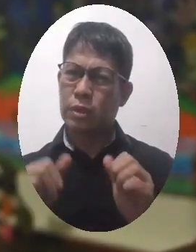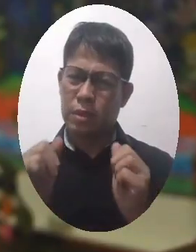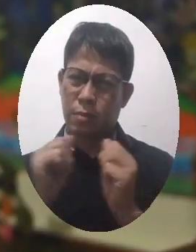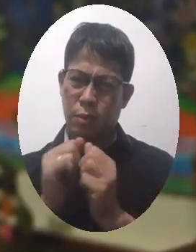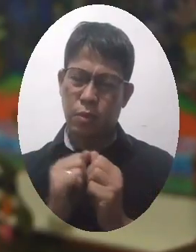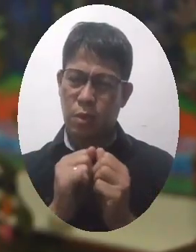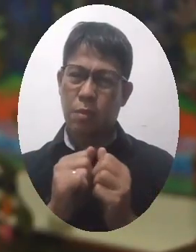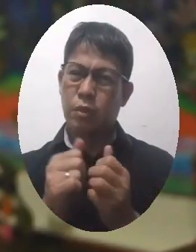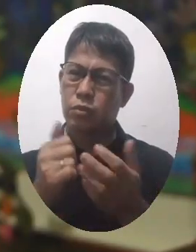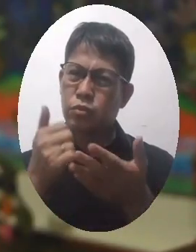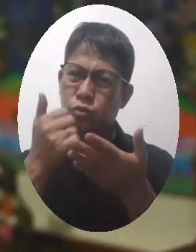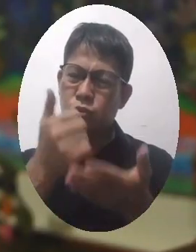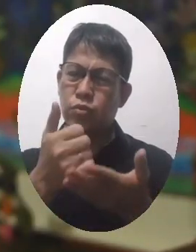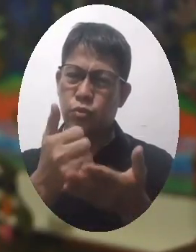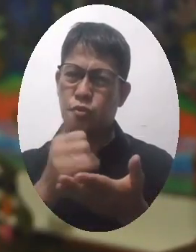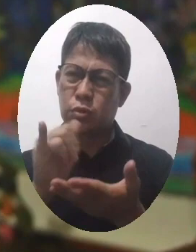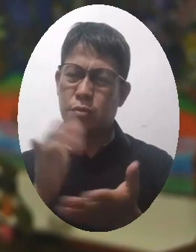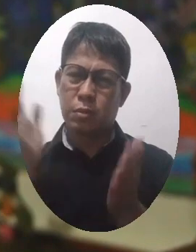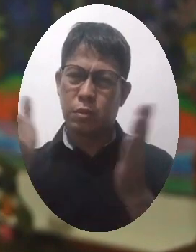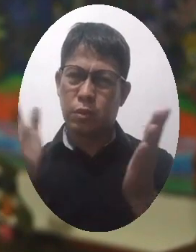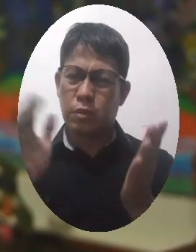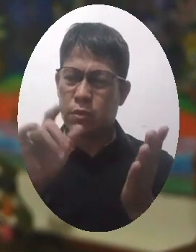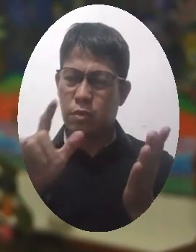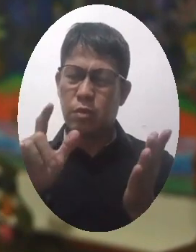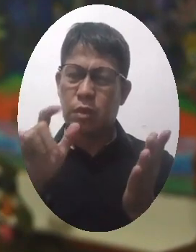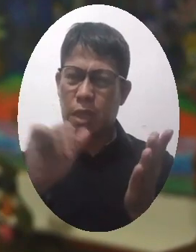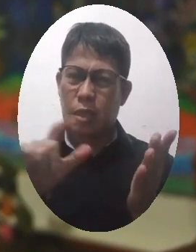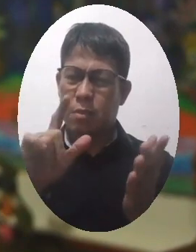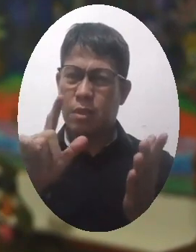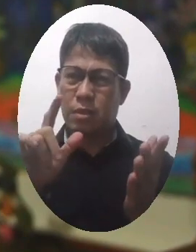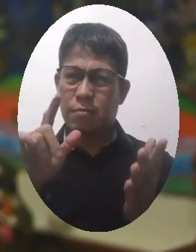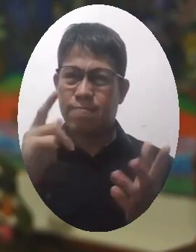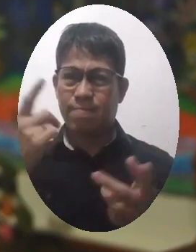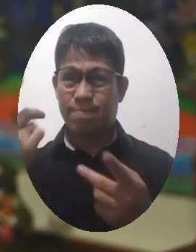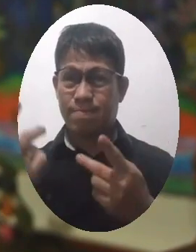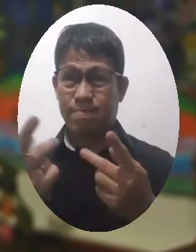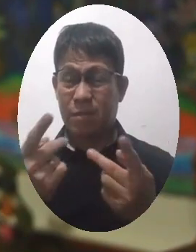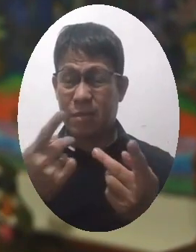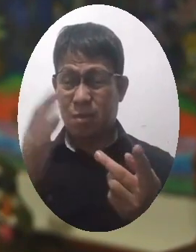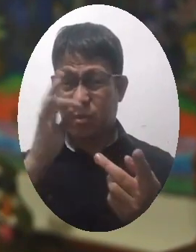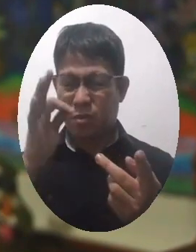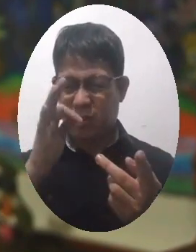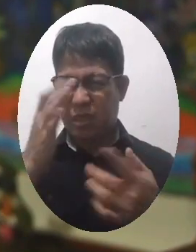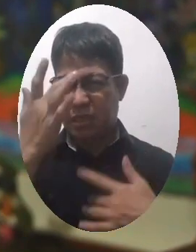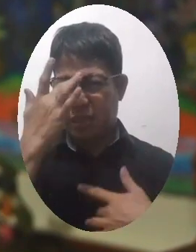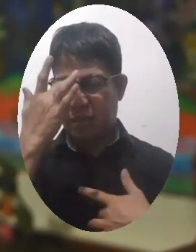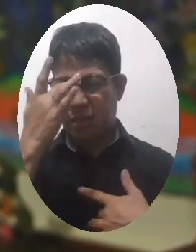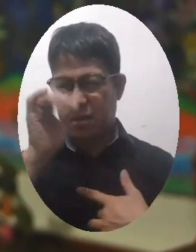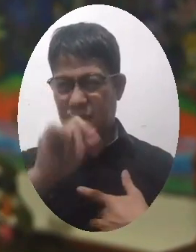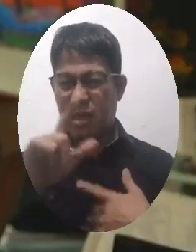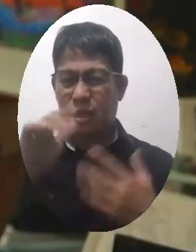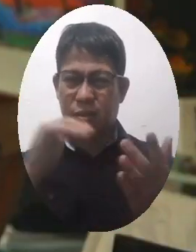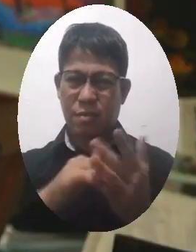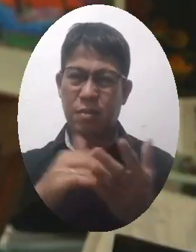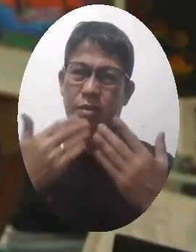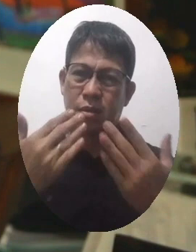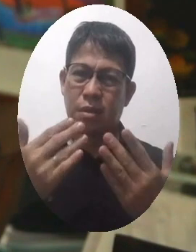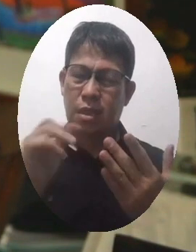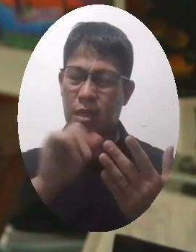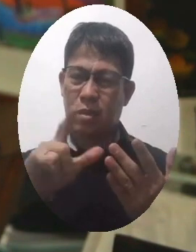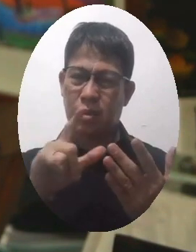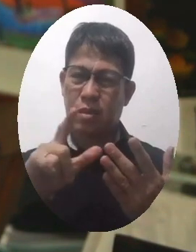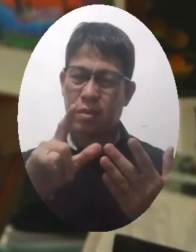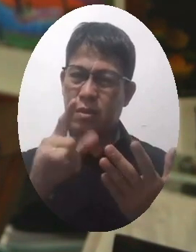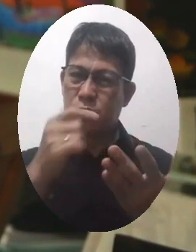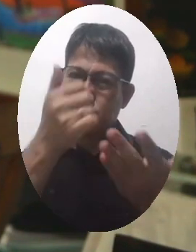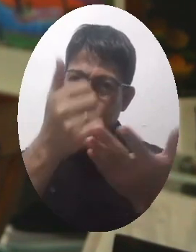kami makakaagapay sa pagbibigay ng serbisyo at pagtulong sa mga kababayan natin na mayroong problema sa kalusugan. Nagpapasalamat